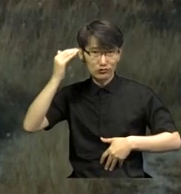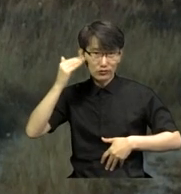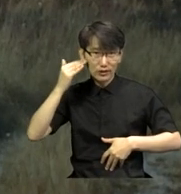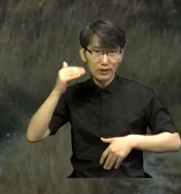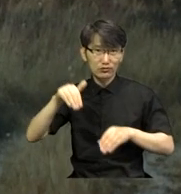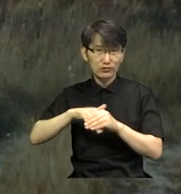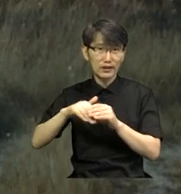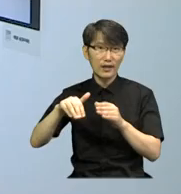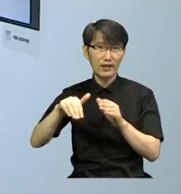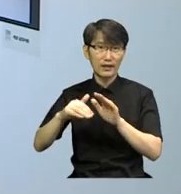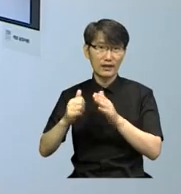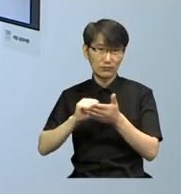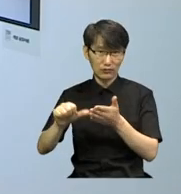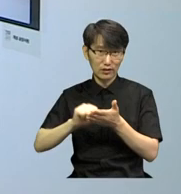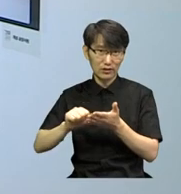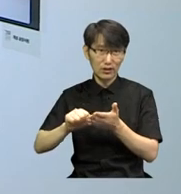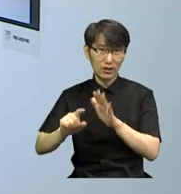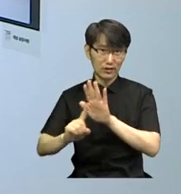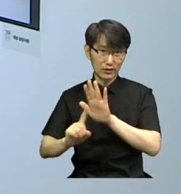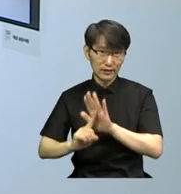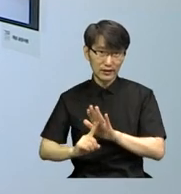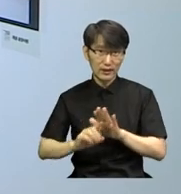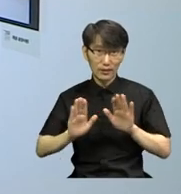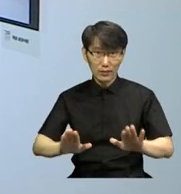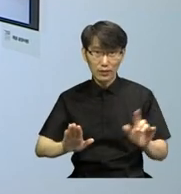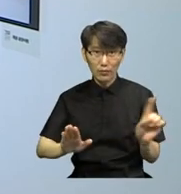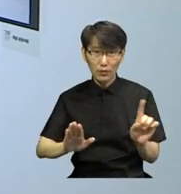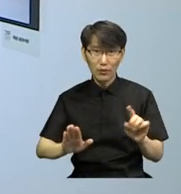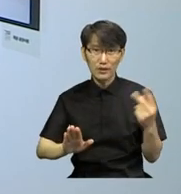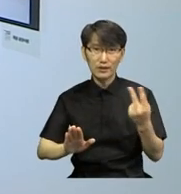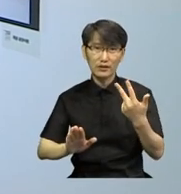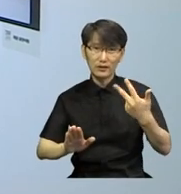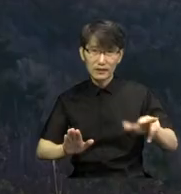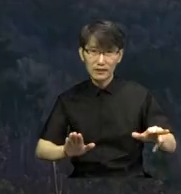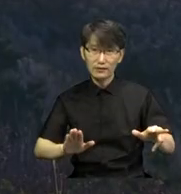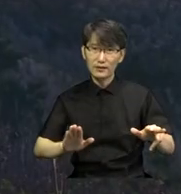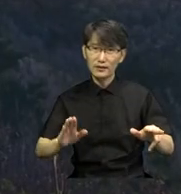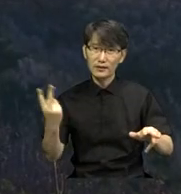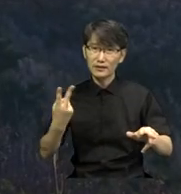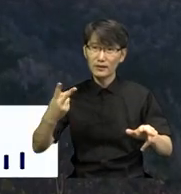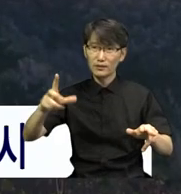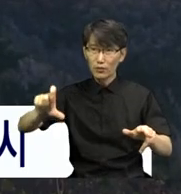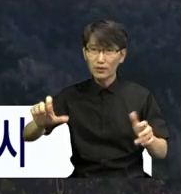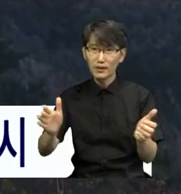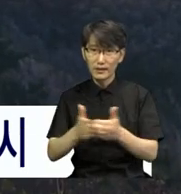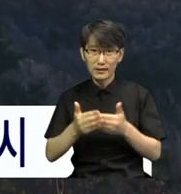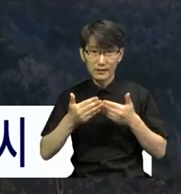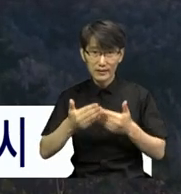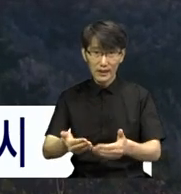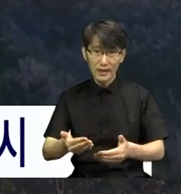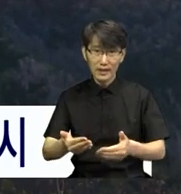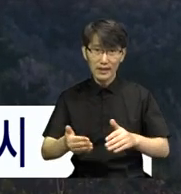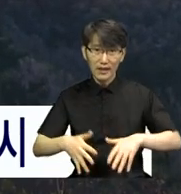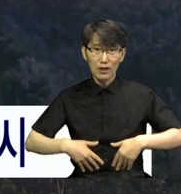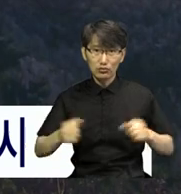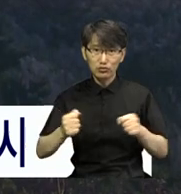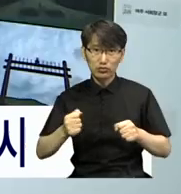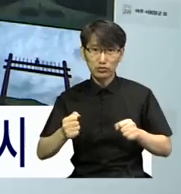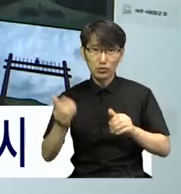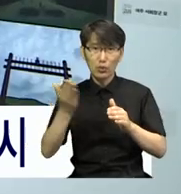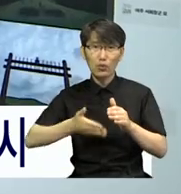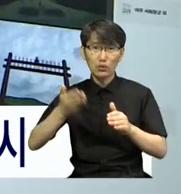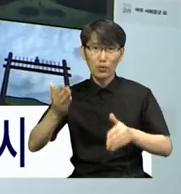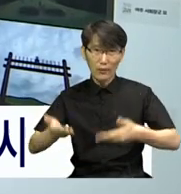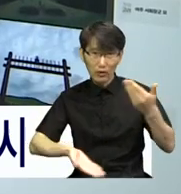전시 됐습니다 이번 전시회에서는 2007년부터 2015년까지 진행된 남북 공동 발굴